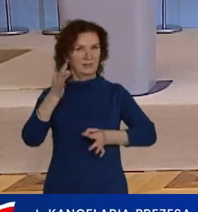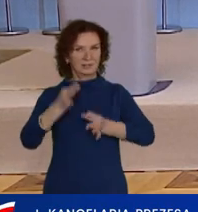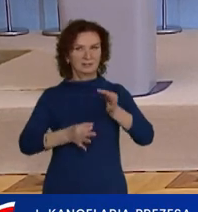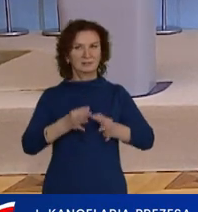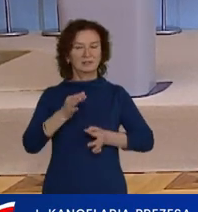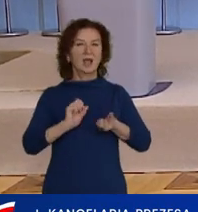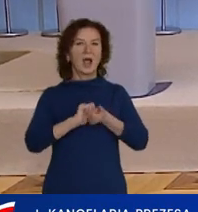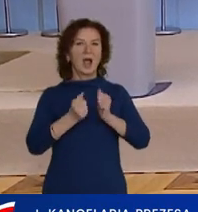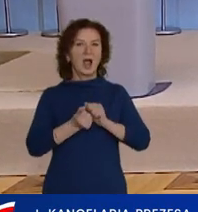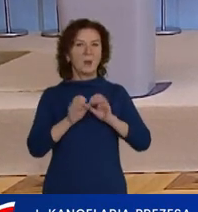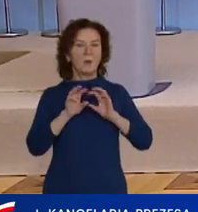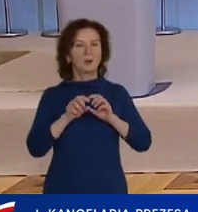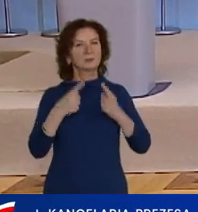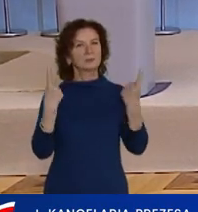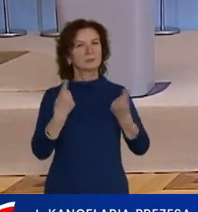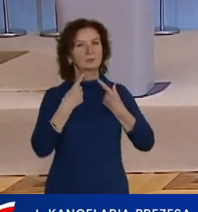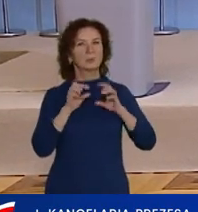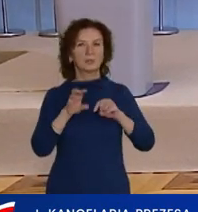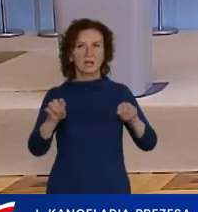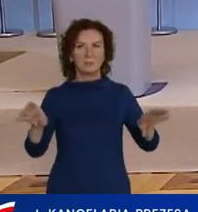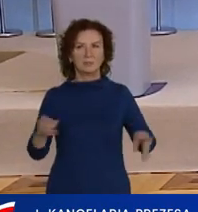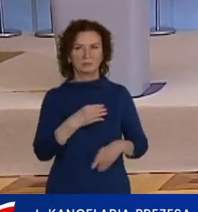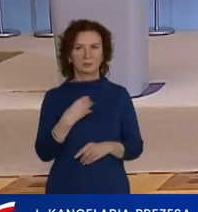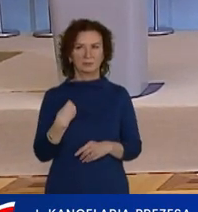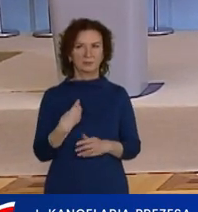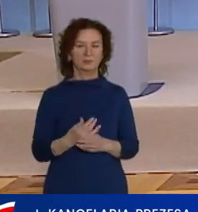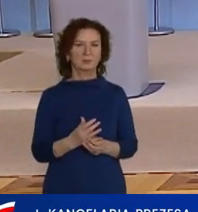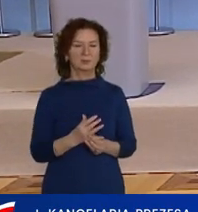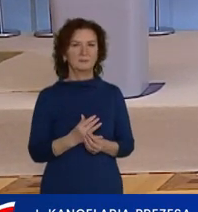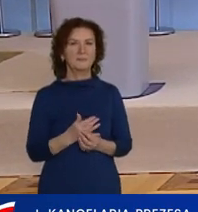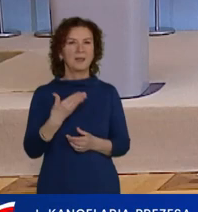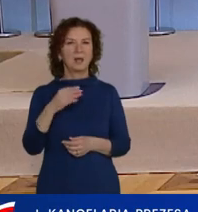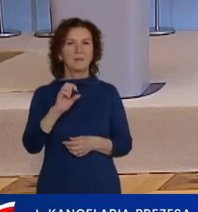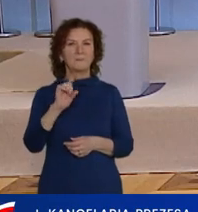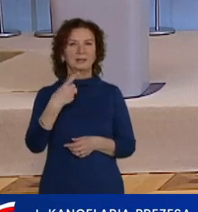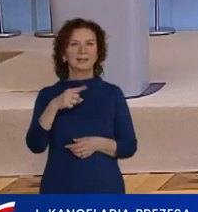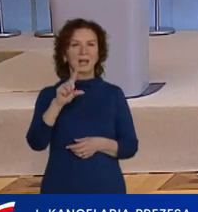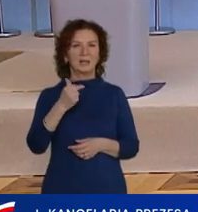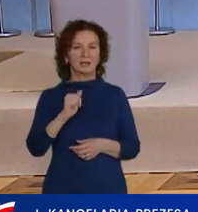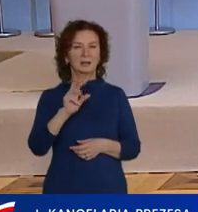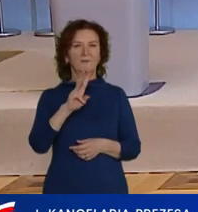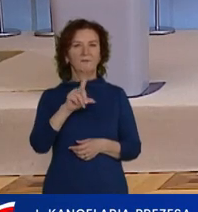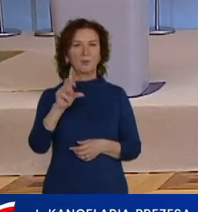sytuacji epidemicznej w naszym kraju. Poproszę redaktor Magdalena Włodarczyk, TVP Info.